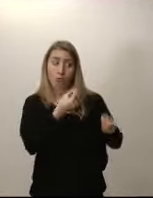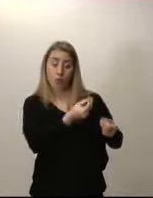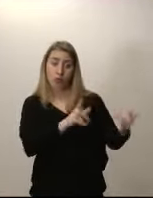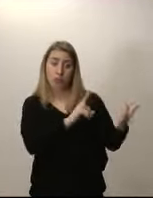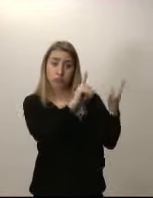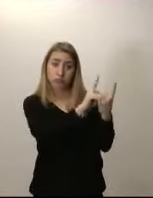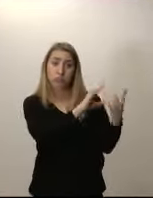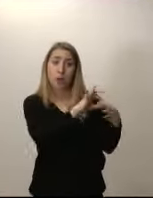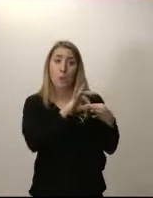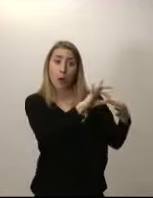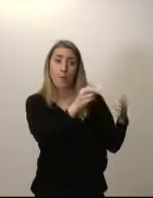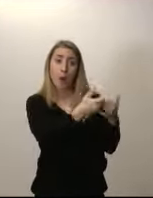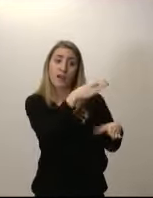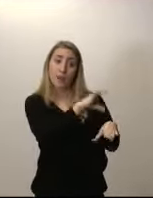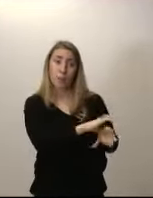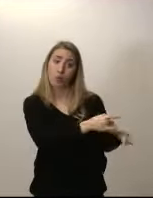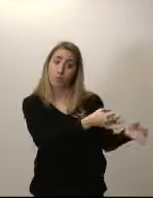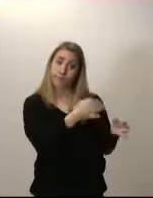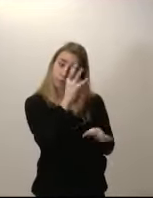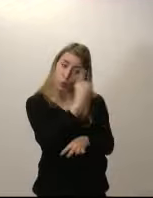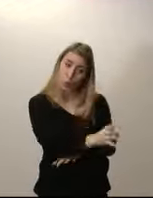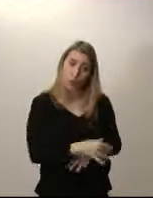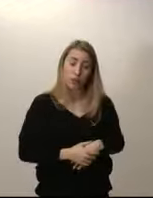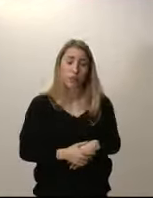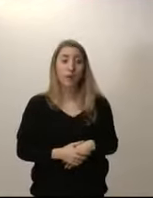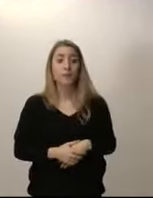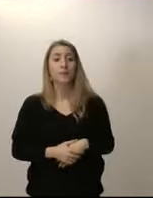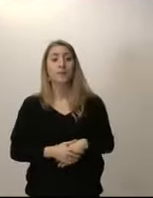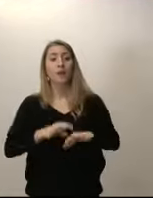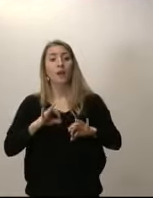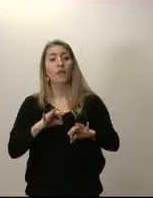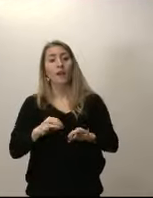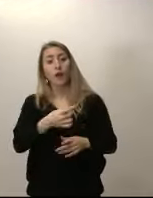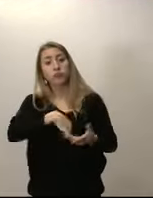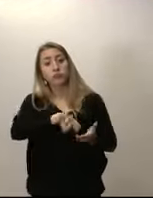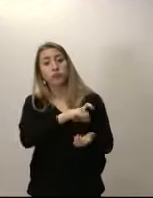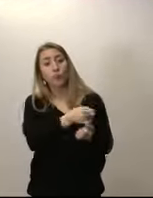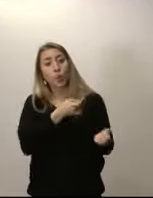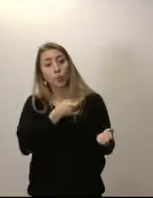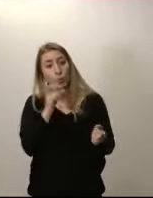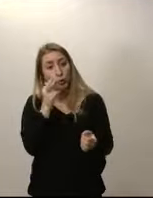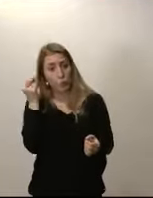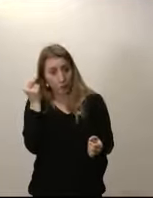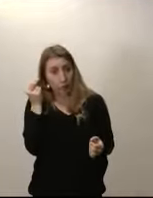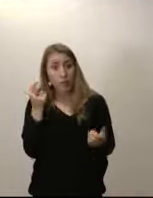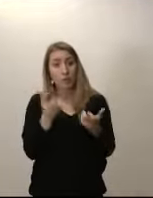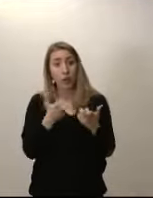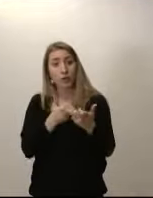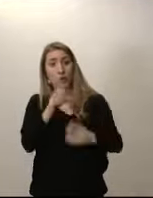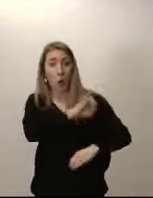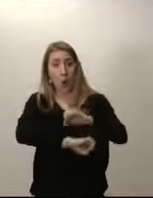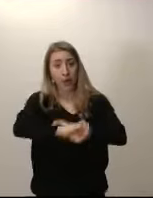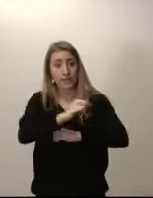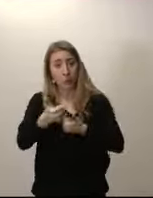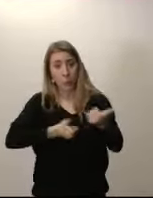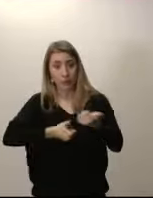efforts sont poursuivis au regard des dépenses de fonctionnement, notamment ce qui concerne les ressources humaines, par la politique de non-remplacement et de réorganisation des